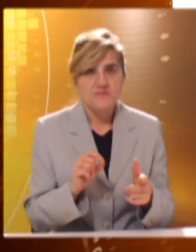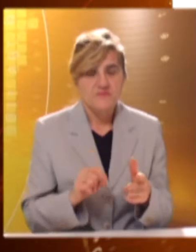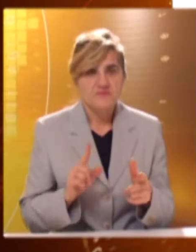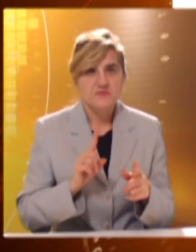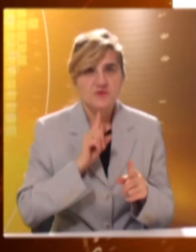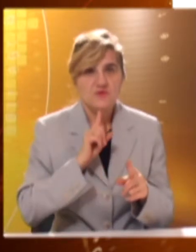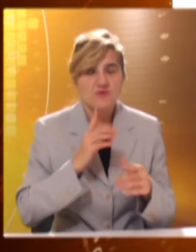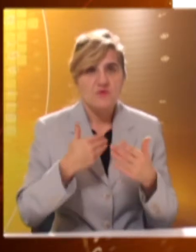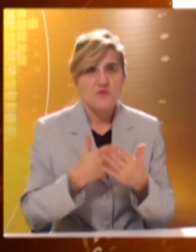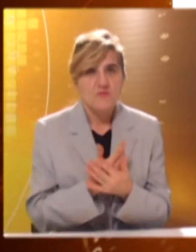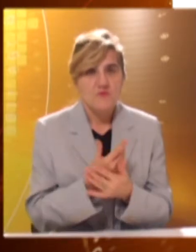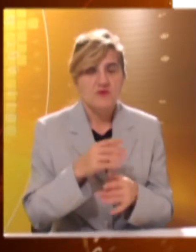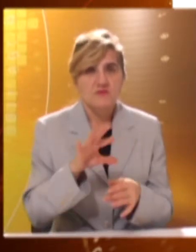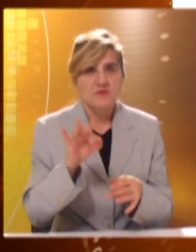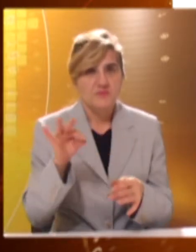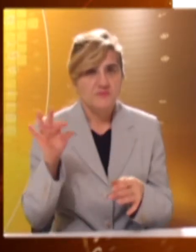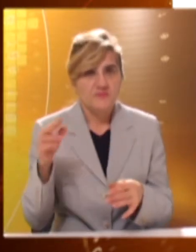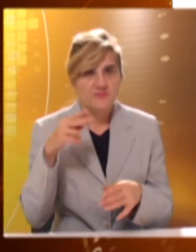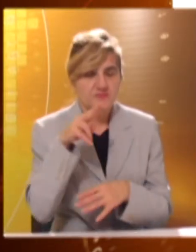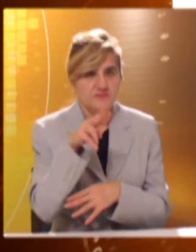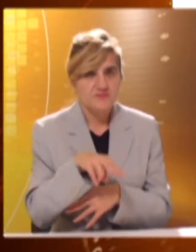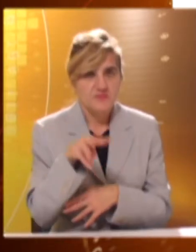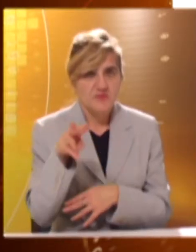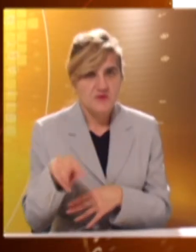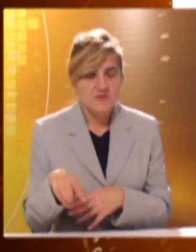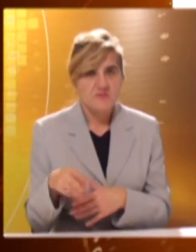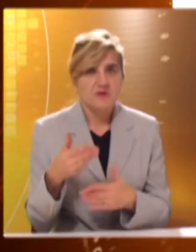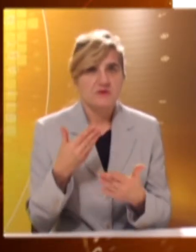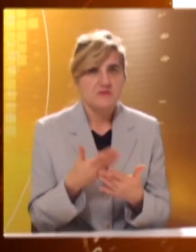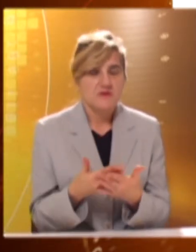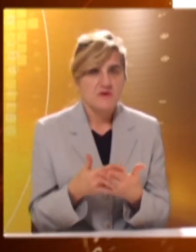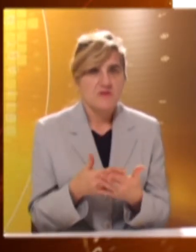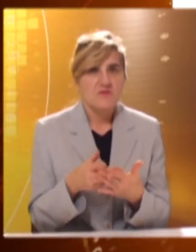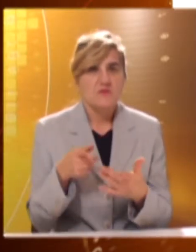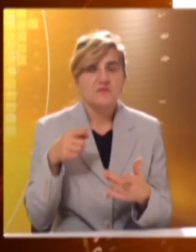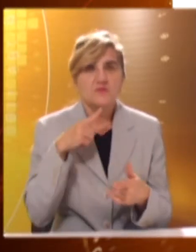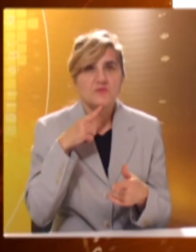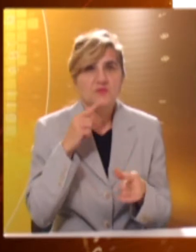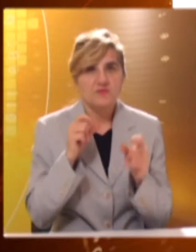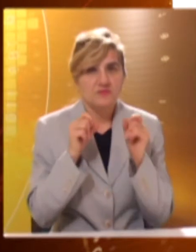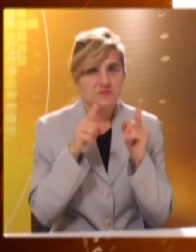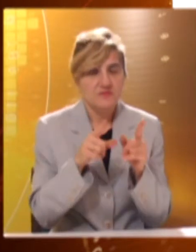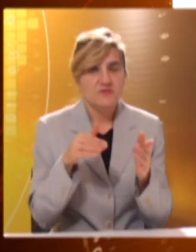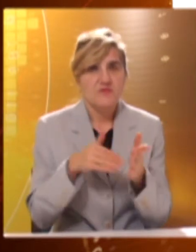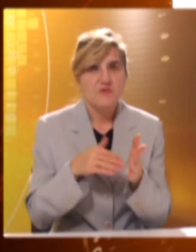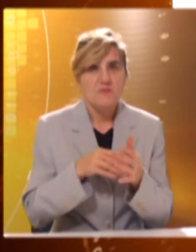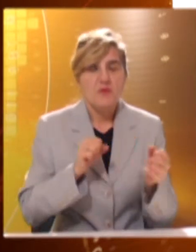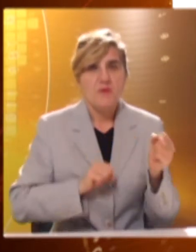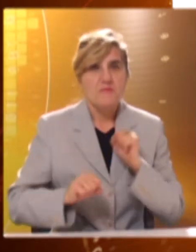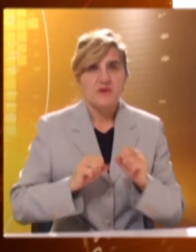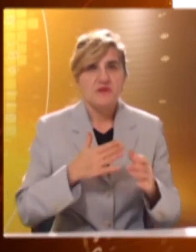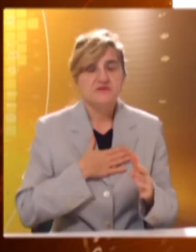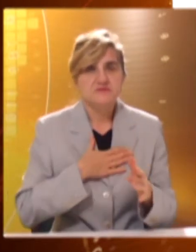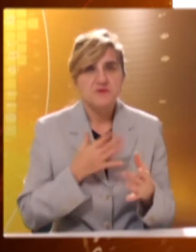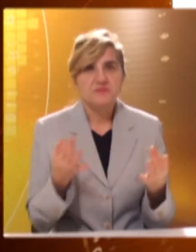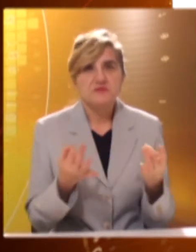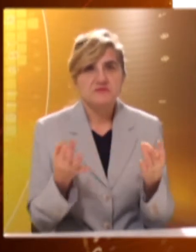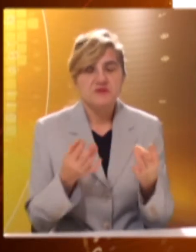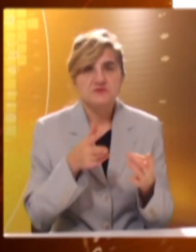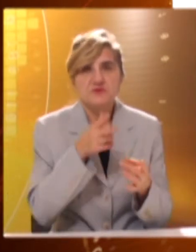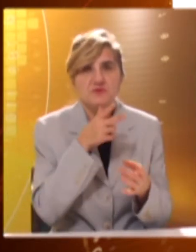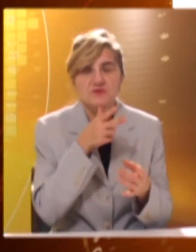drugi krug odlučivanja zapravo imaju jednu javnu odbranu svojih ideja. Dakle, mi organizujemo žiri i to je transparentno javni događaj gde